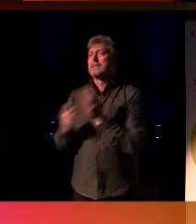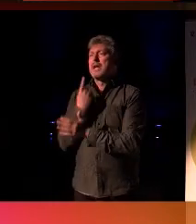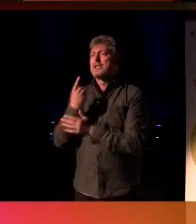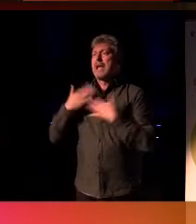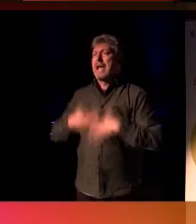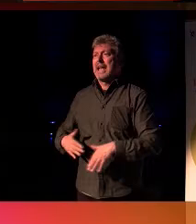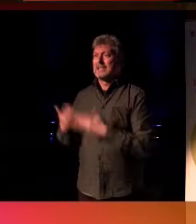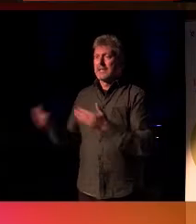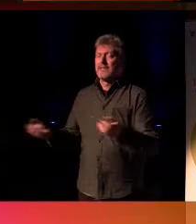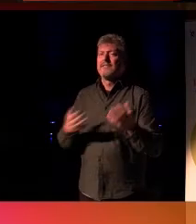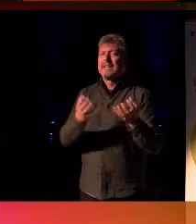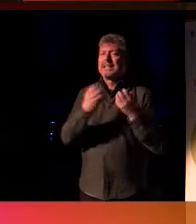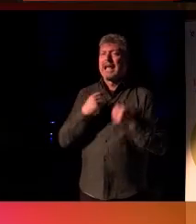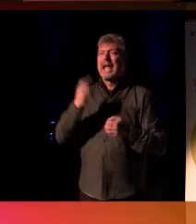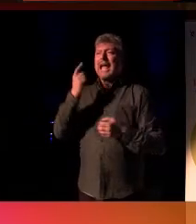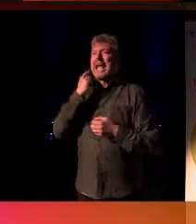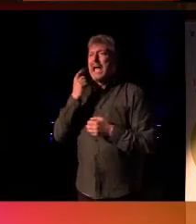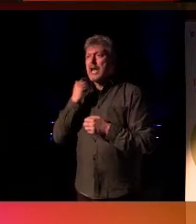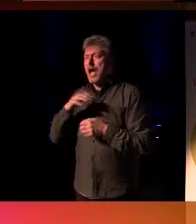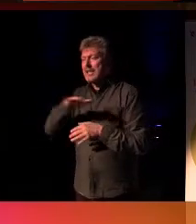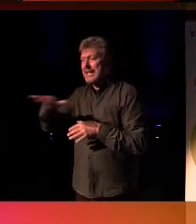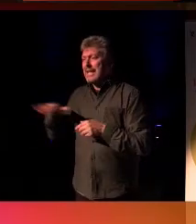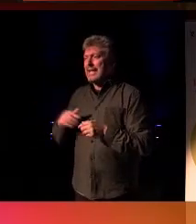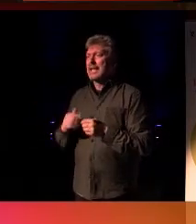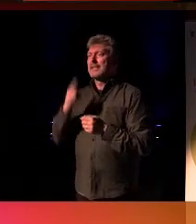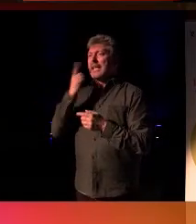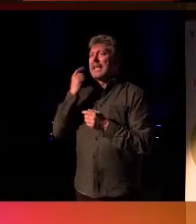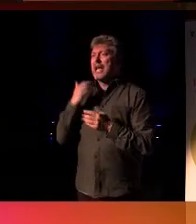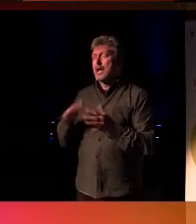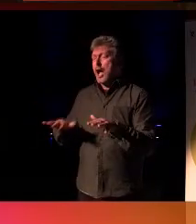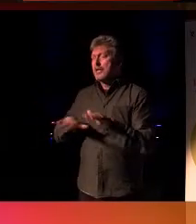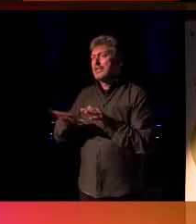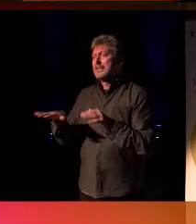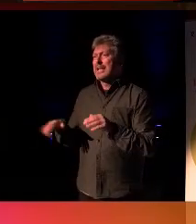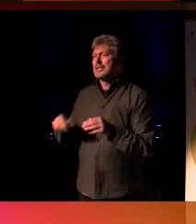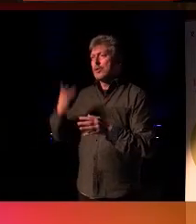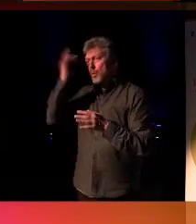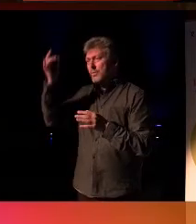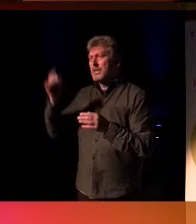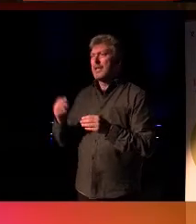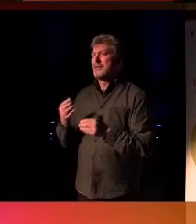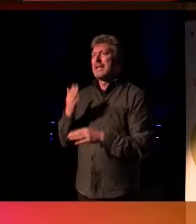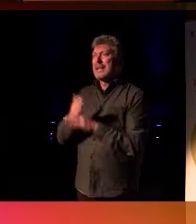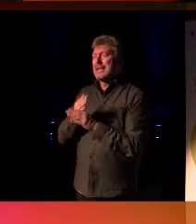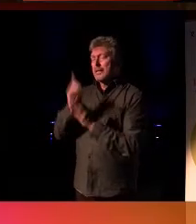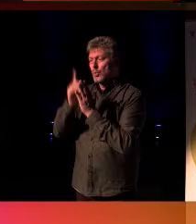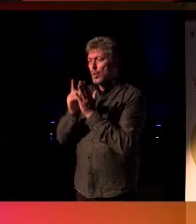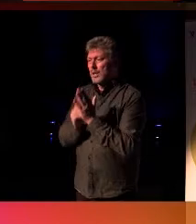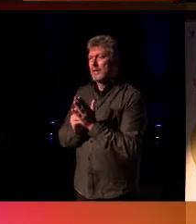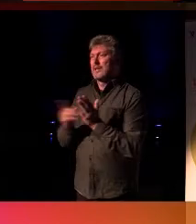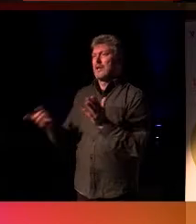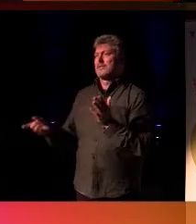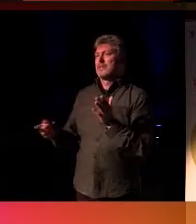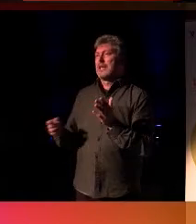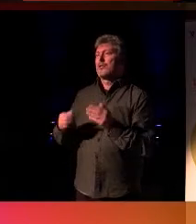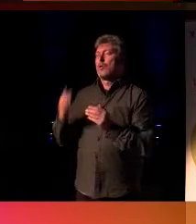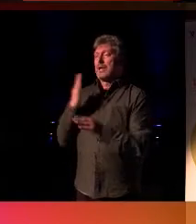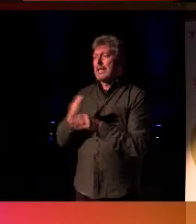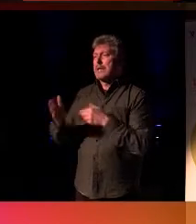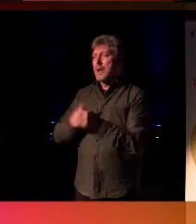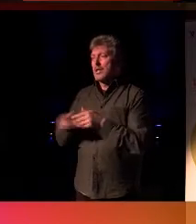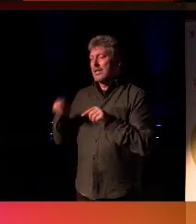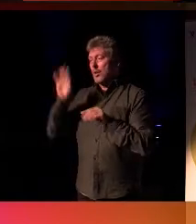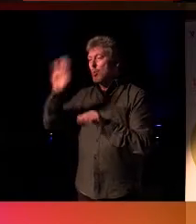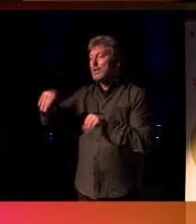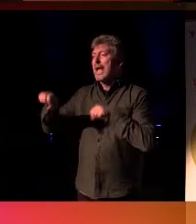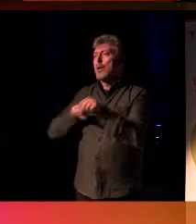trenger geriatrien, geriatrisk kompetanse, som kan bidra til bedre diagnostikk og riktig behandling, også i kommunene. Og som vi hørte